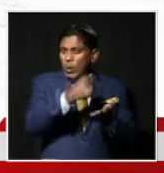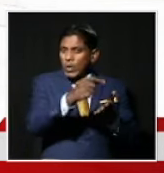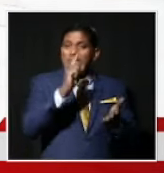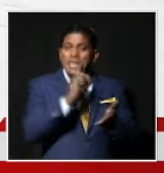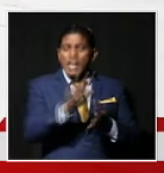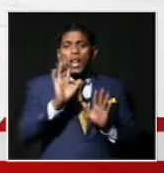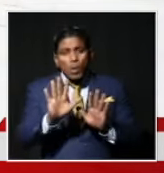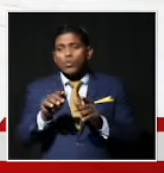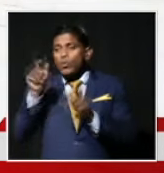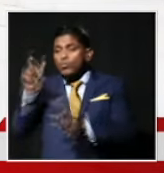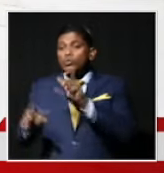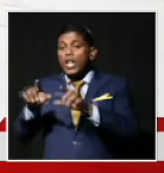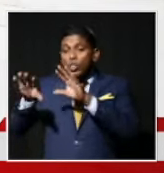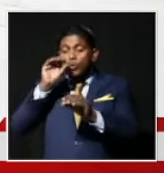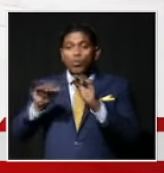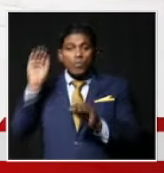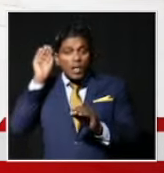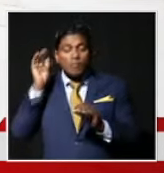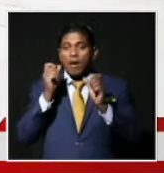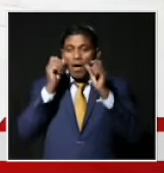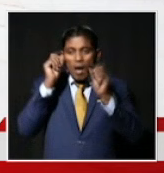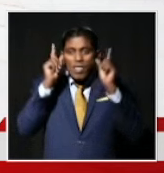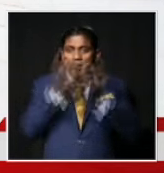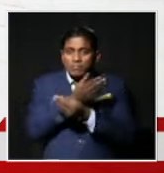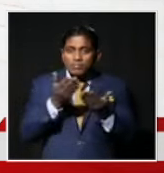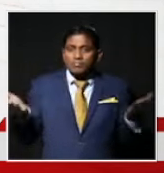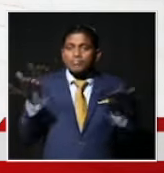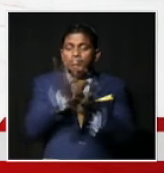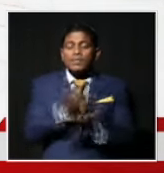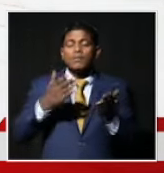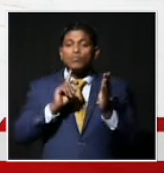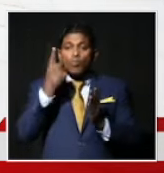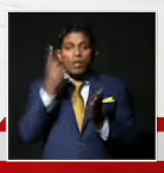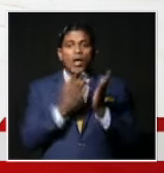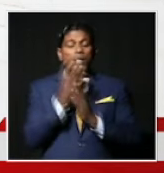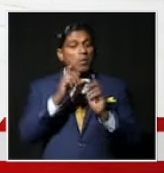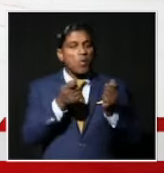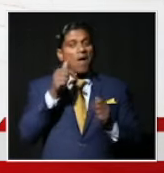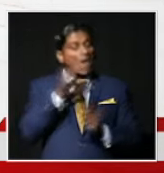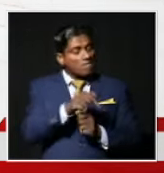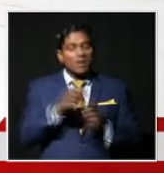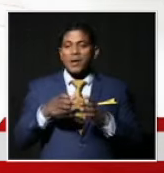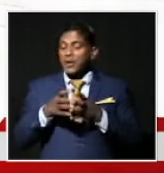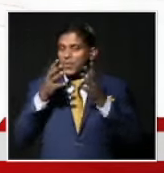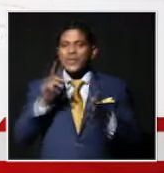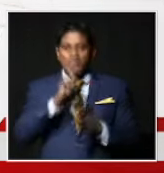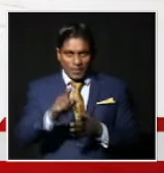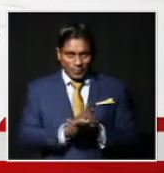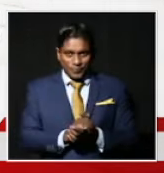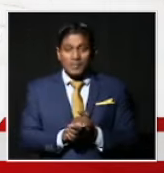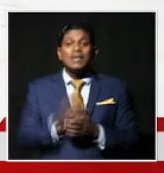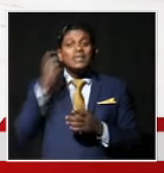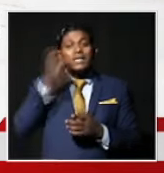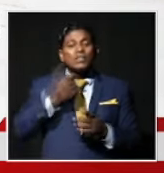ජනතාවට තොරතුරු දැන ගැනීමටත් අදහස් පළ කිරීමටත් ඇති මූලික අයිතිය පවා කඩවන බව පාර්ශ්ව ගණනාවක් පෙන්වා දුන්නා. ත්‍රස්තවාදය